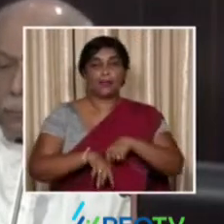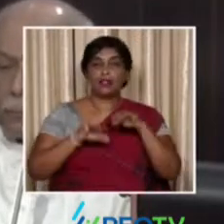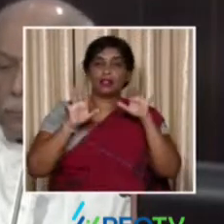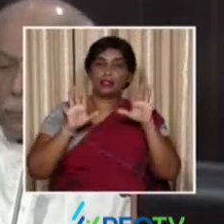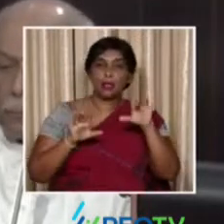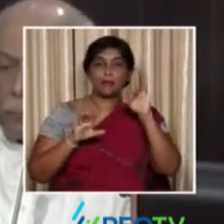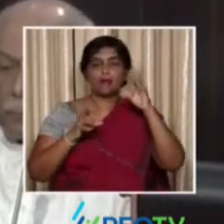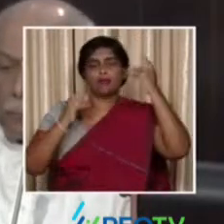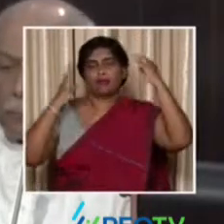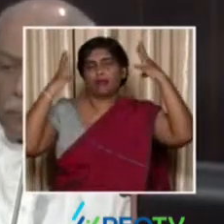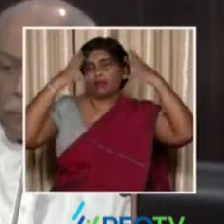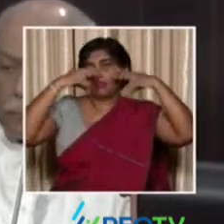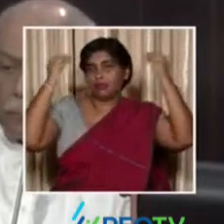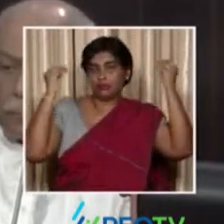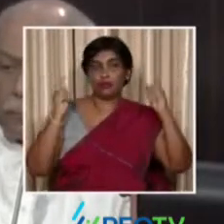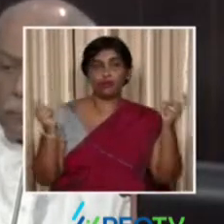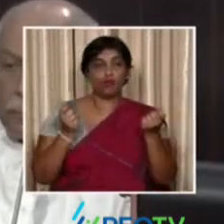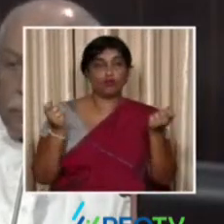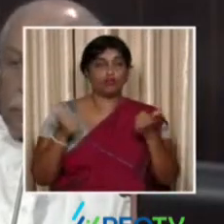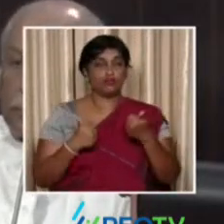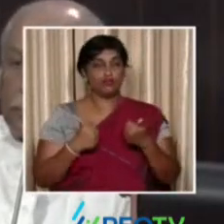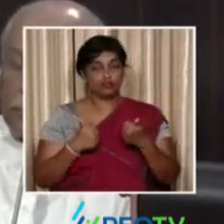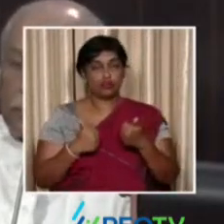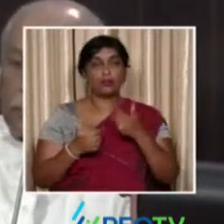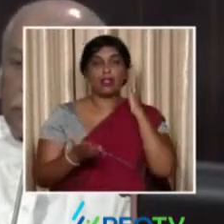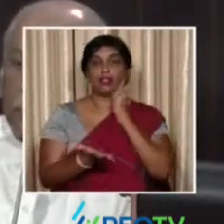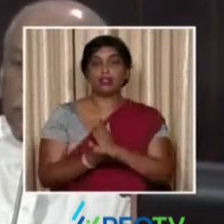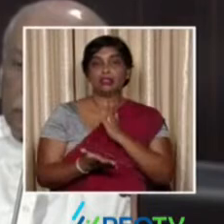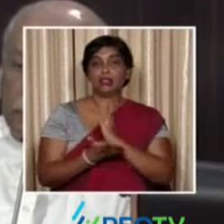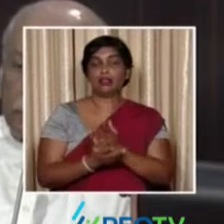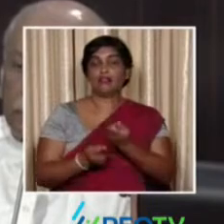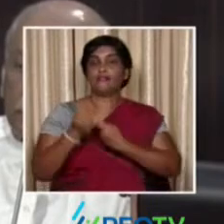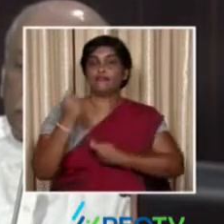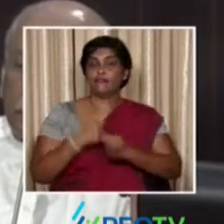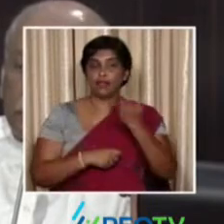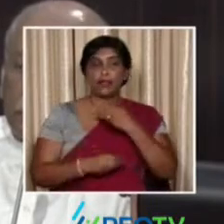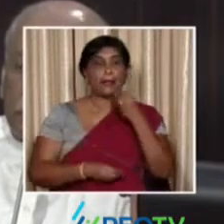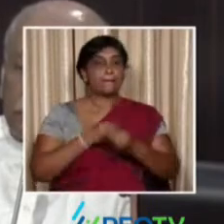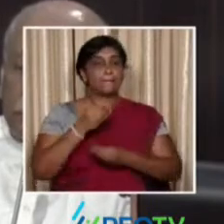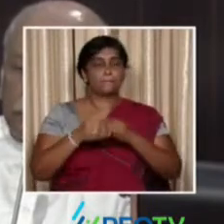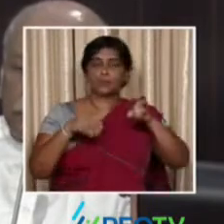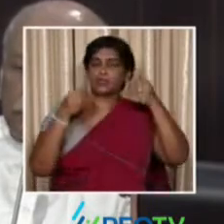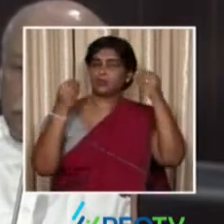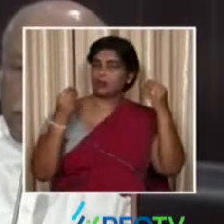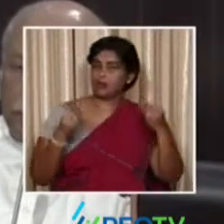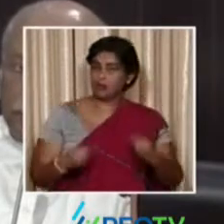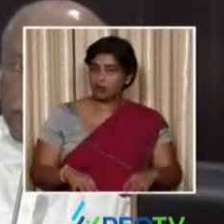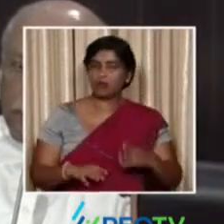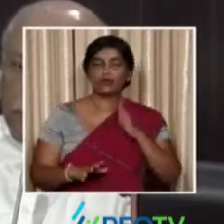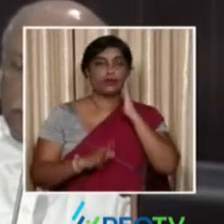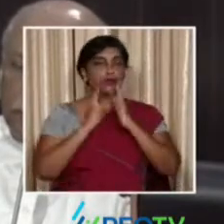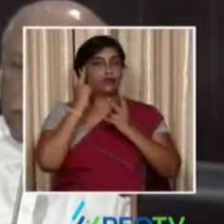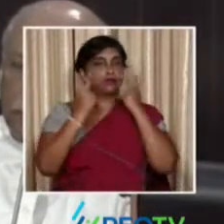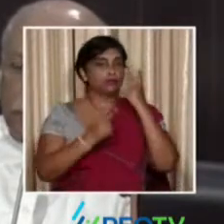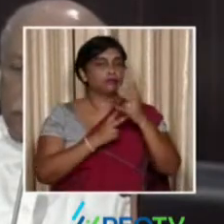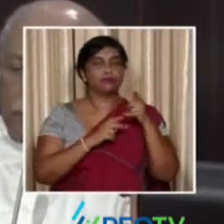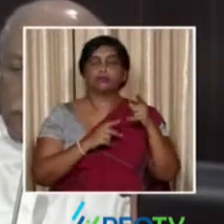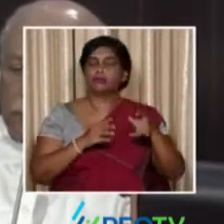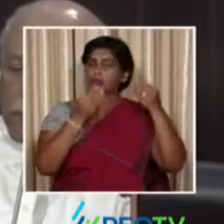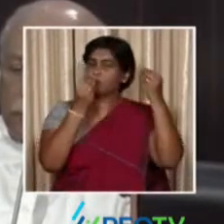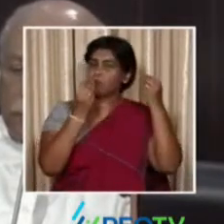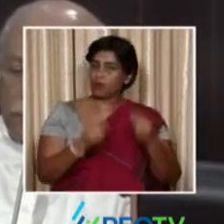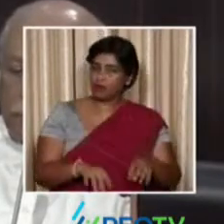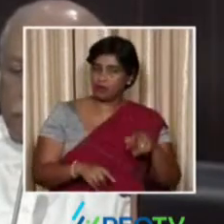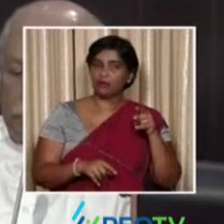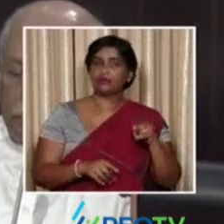හිටියා. සුපිරි වෙළඳ ශාලා ධර්මිත විකුණන්න පටන් ගත්තා. ව්‍යාපාර කඩා වැටුණා. සංචාරක කර්මාන්තයේ බිඳ